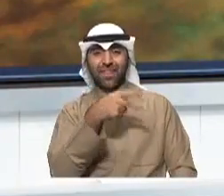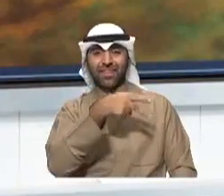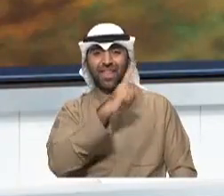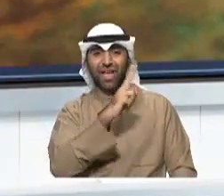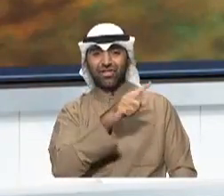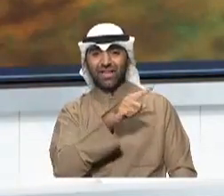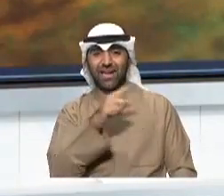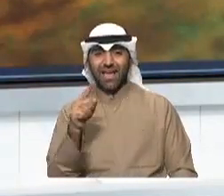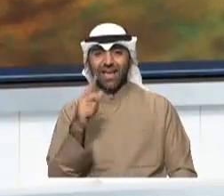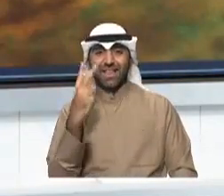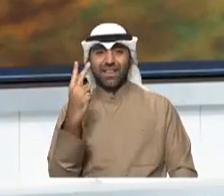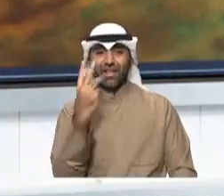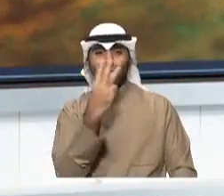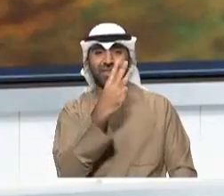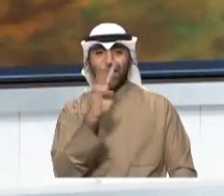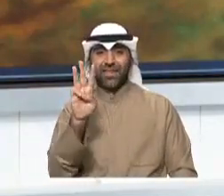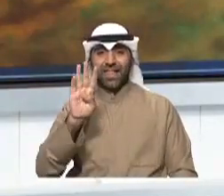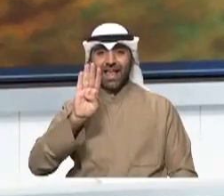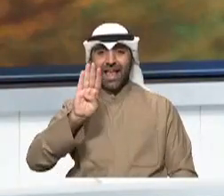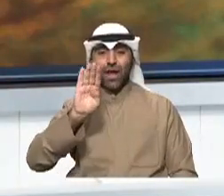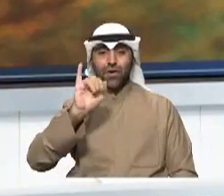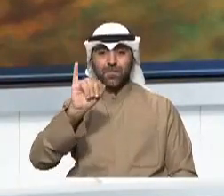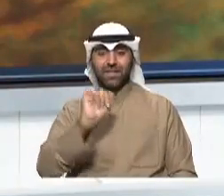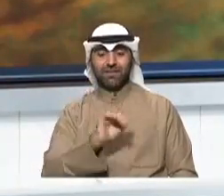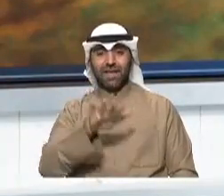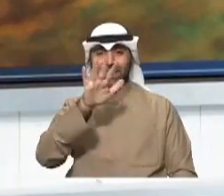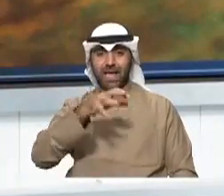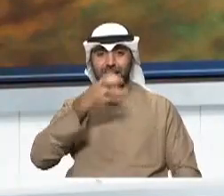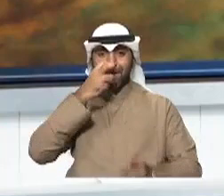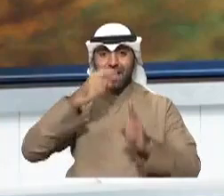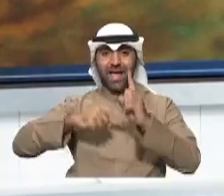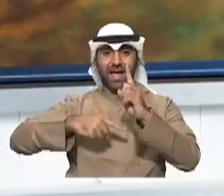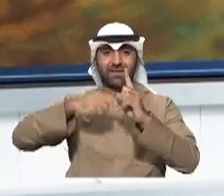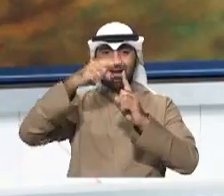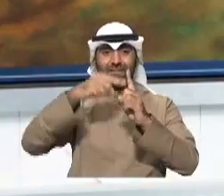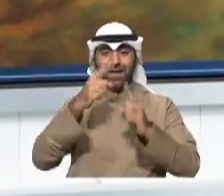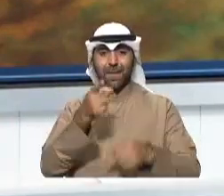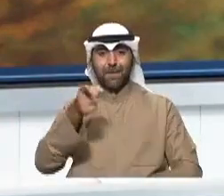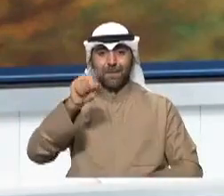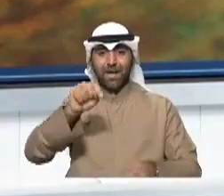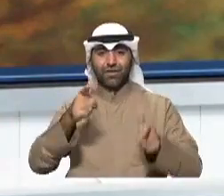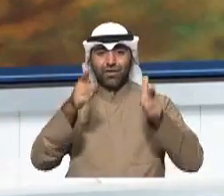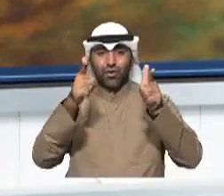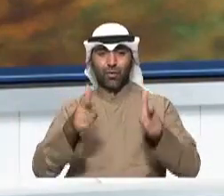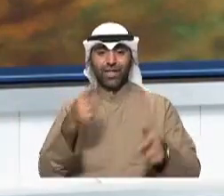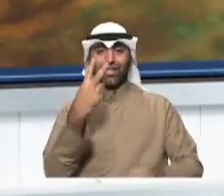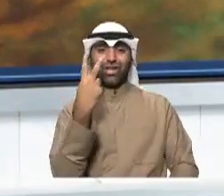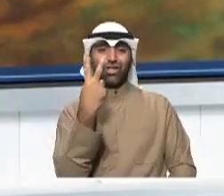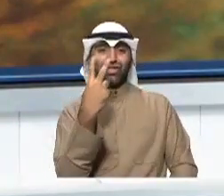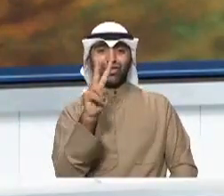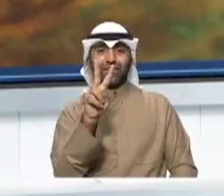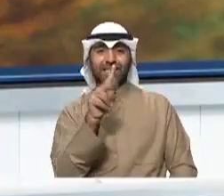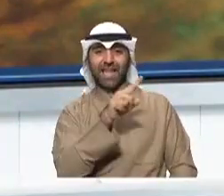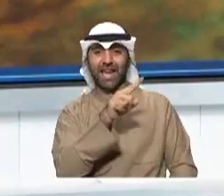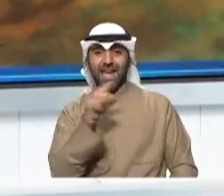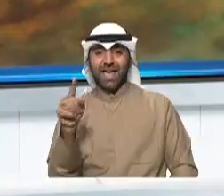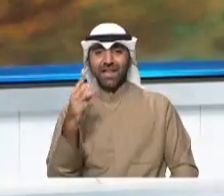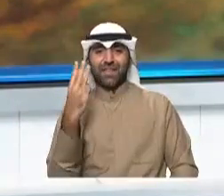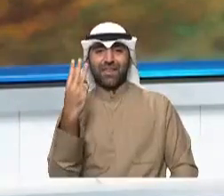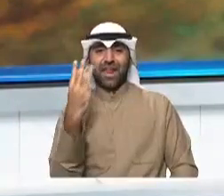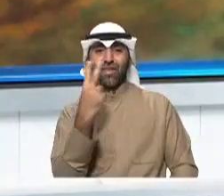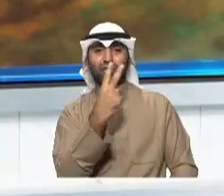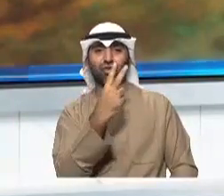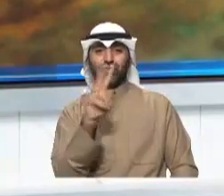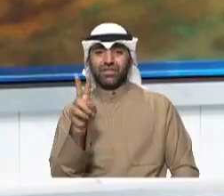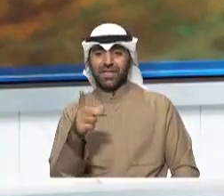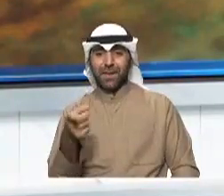الكويت في مزارع العبدلي 23 درجة مئوية، المناطق الجنوبية مزارع وفرة كذلك 23 درجة مئوية. مناطق الساحلية